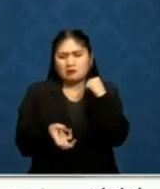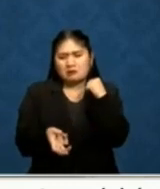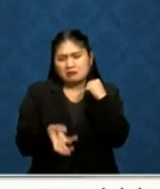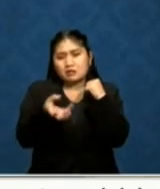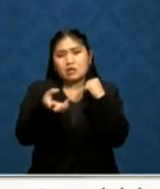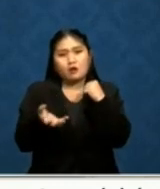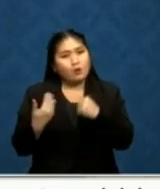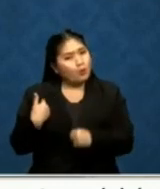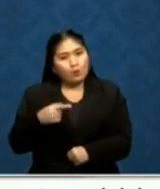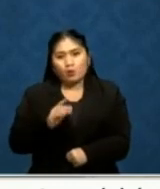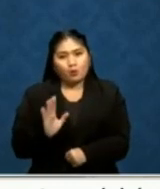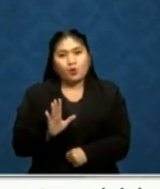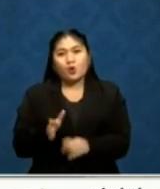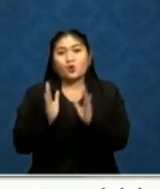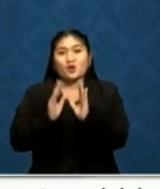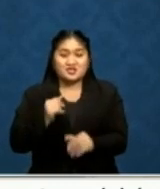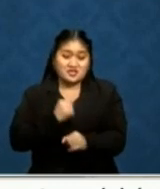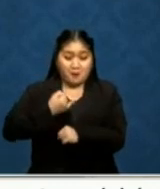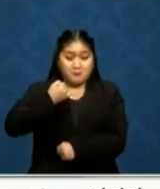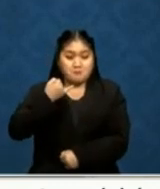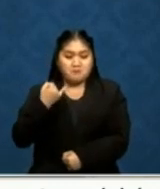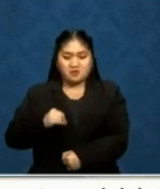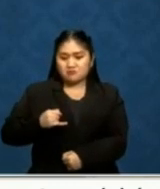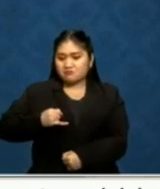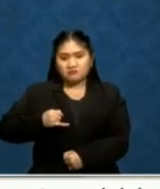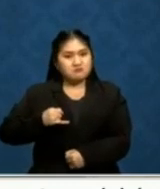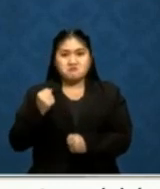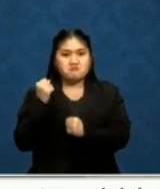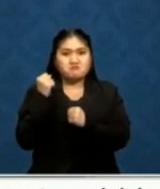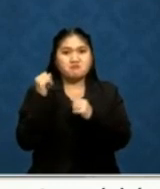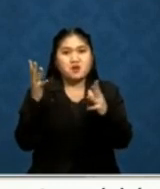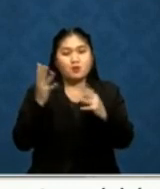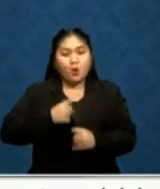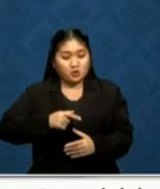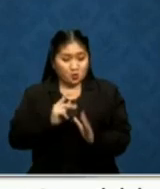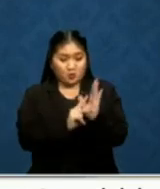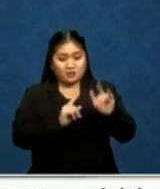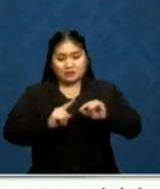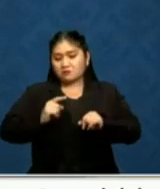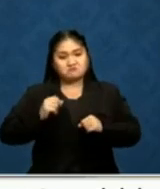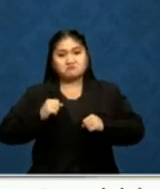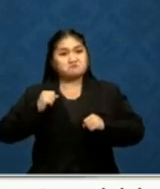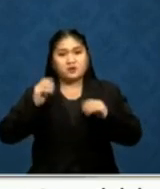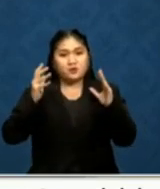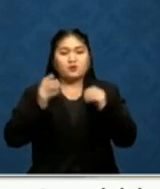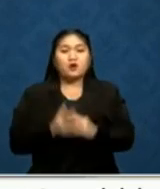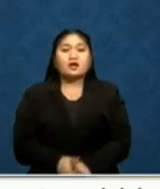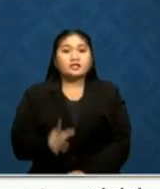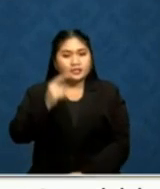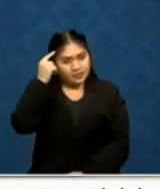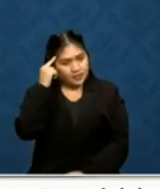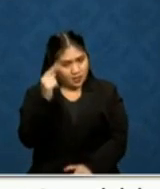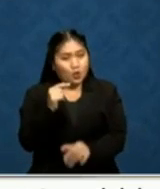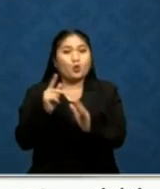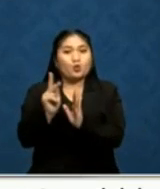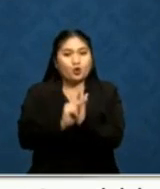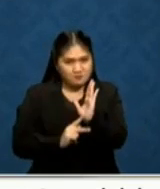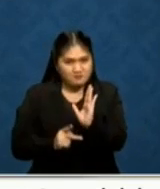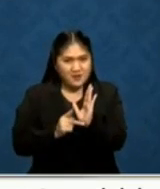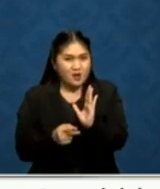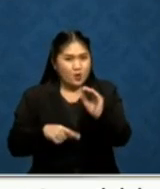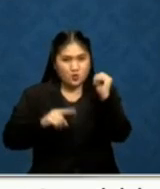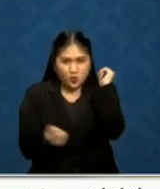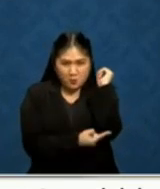ยซึ่งทำให้ผู้กระทำความผิดไม่เกรงกลัวต่อกฎหมายดิฉันจึงเห็นสมควรให้แก้ไขบทลงโทษใหม่ให้หนัก